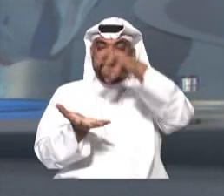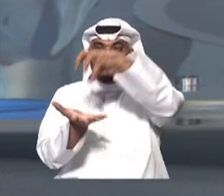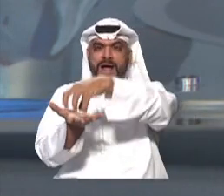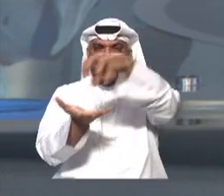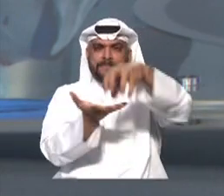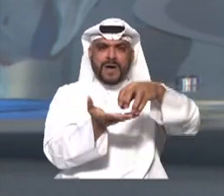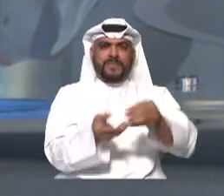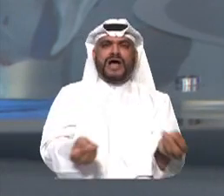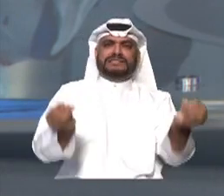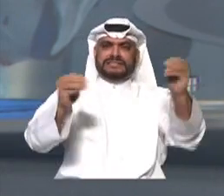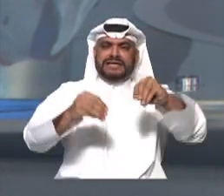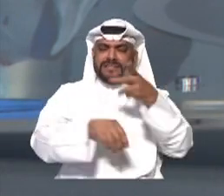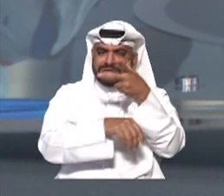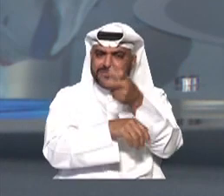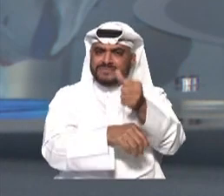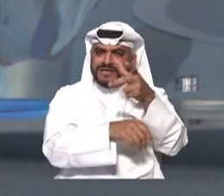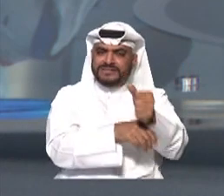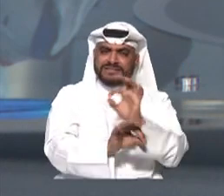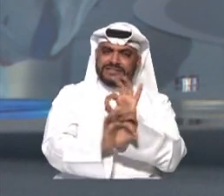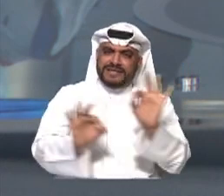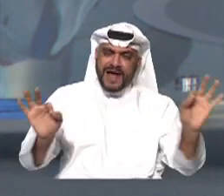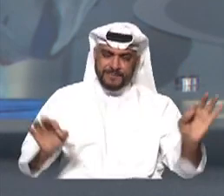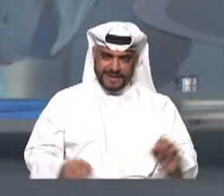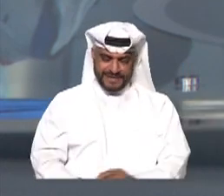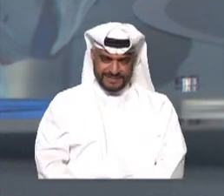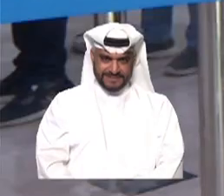مراكزها لتحصين المجتمع.